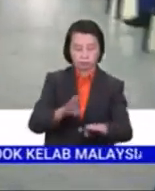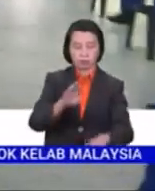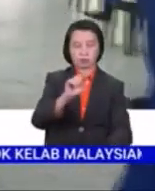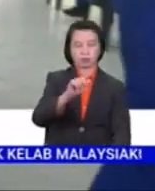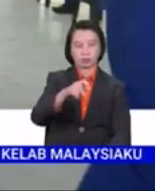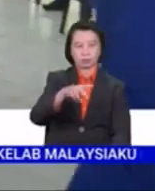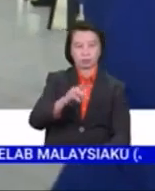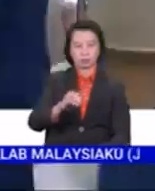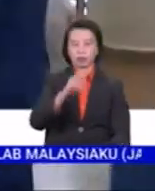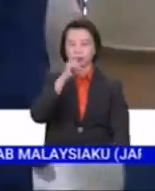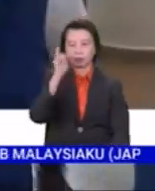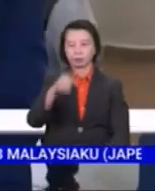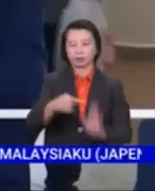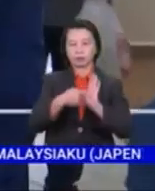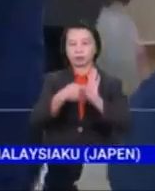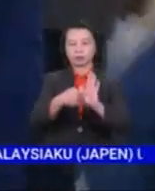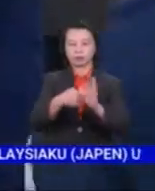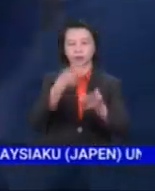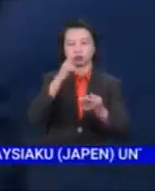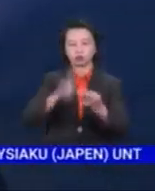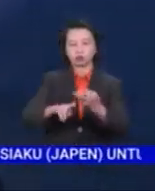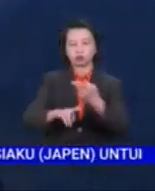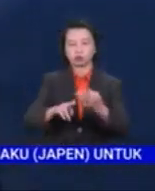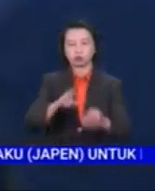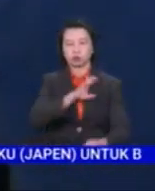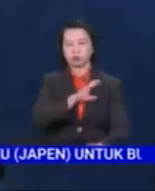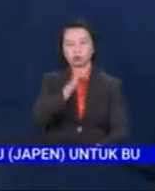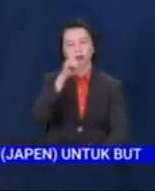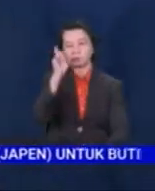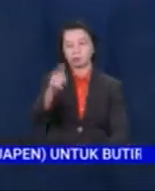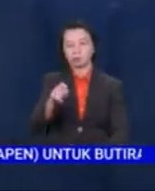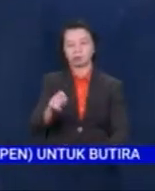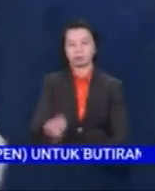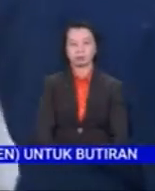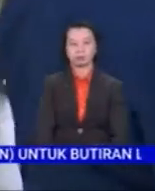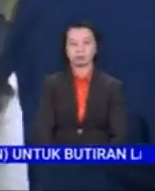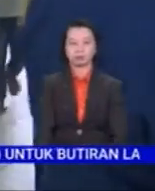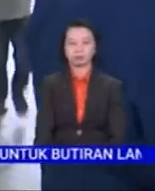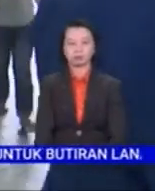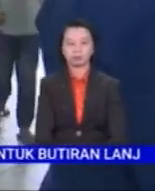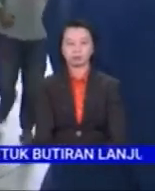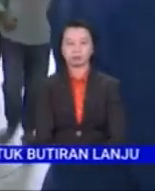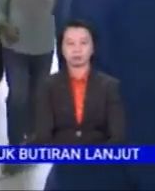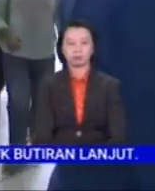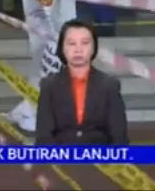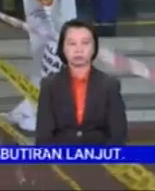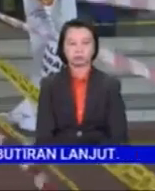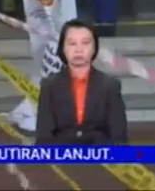trust dan tidak perlu bagi menunjukkan surat kebenaran police berbanding sebelum ini